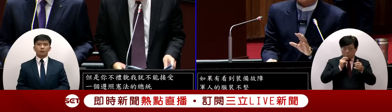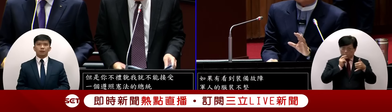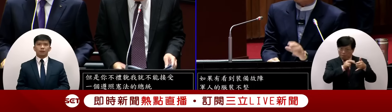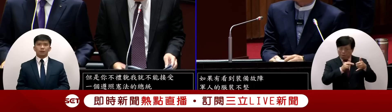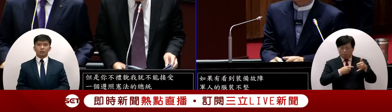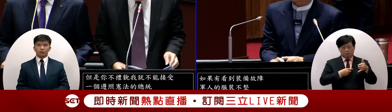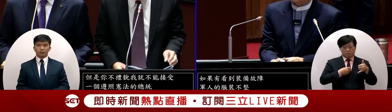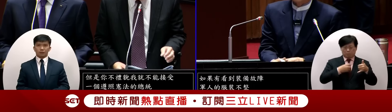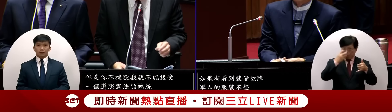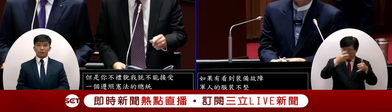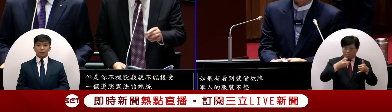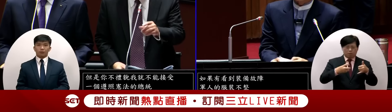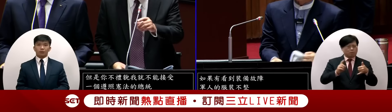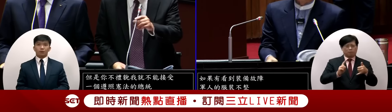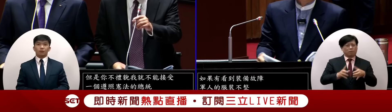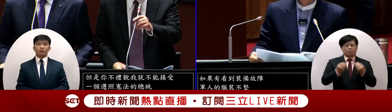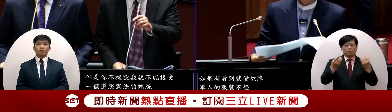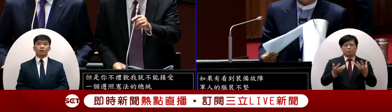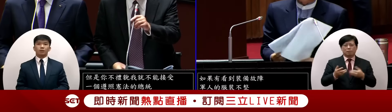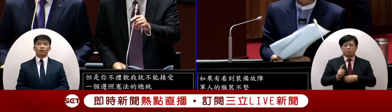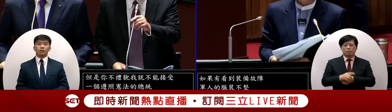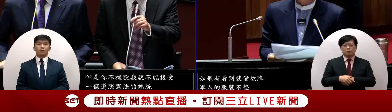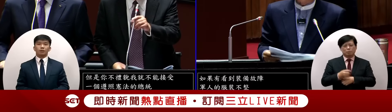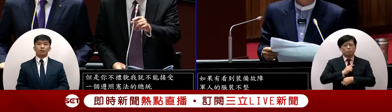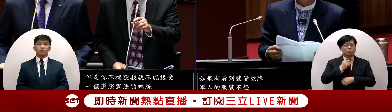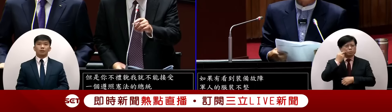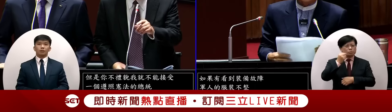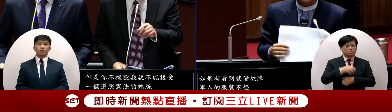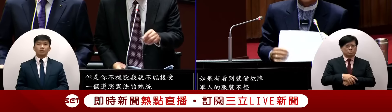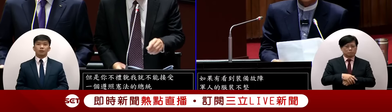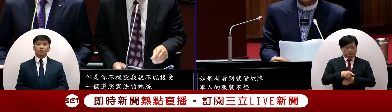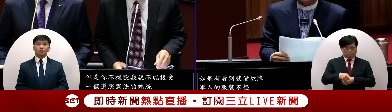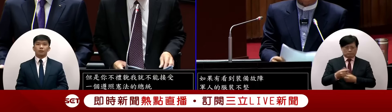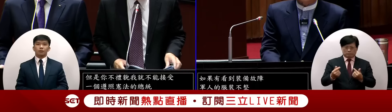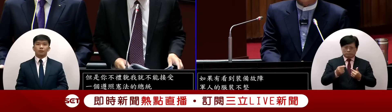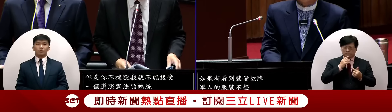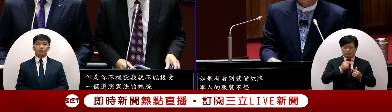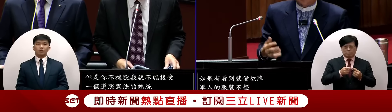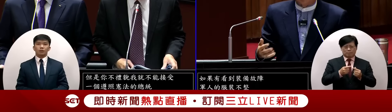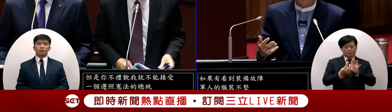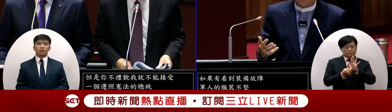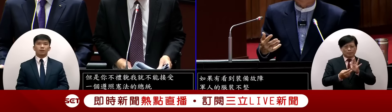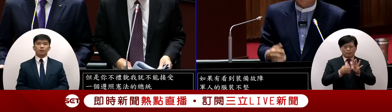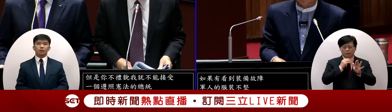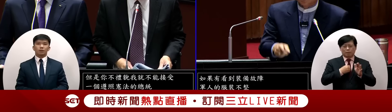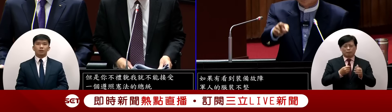况不要见怪不怪？这个我的感觉，你这个方法只是这样讲法，只是